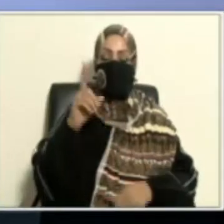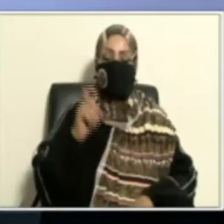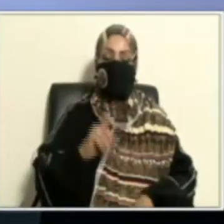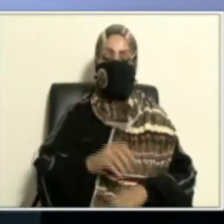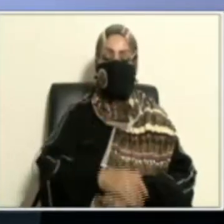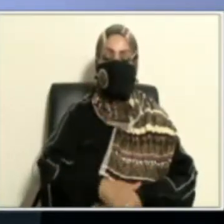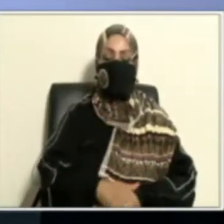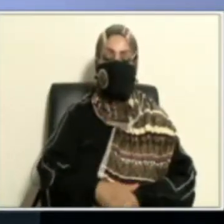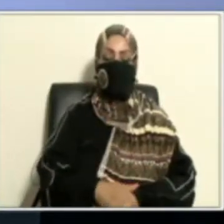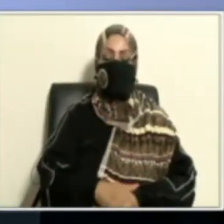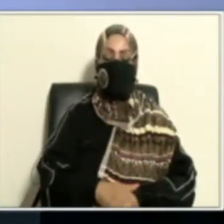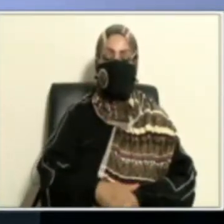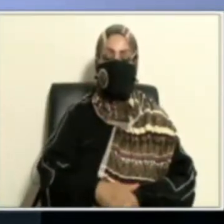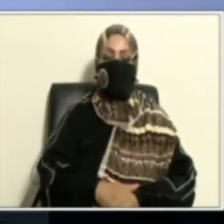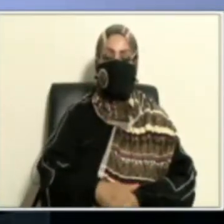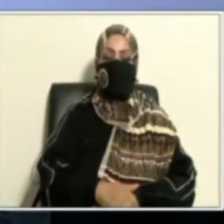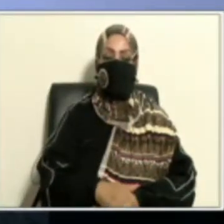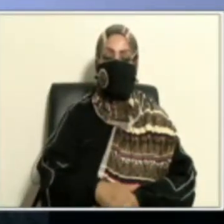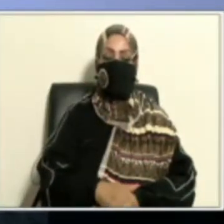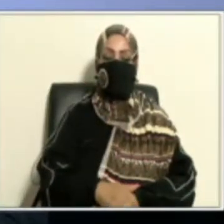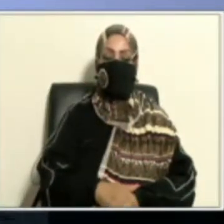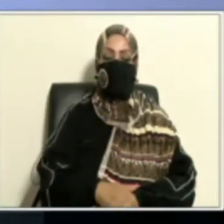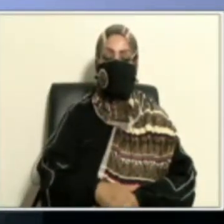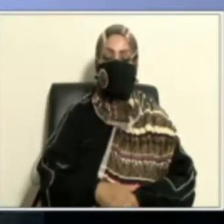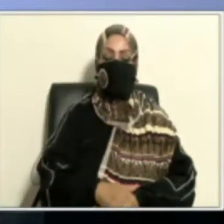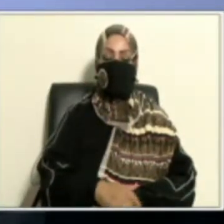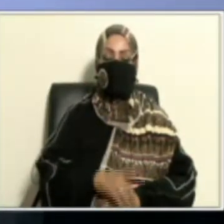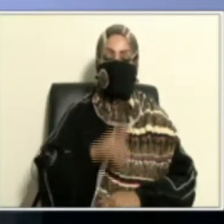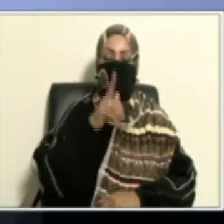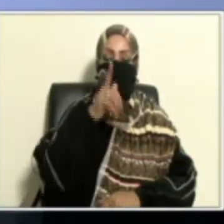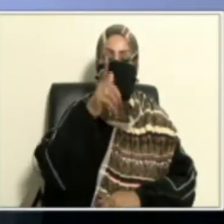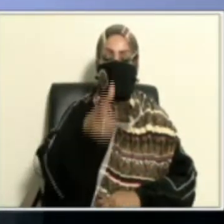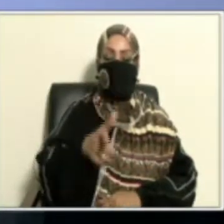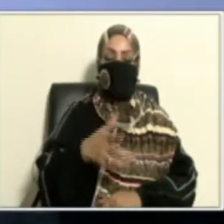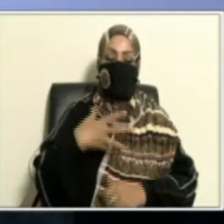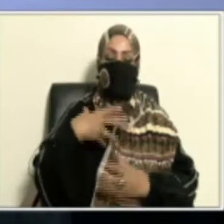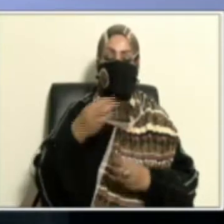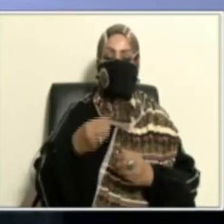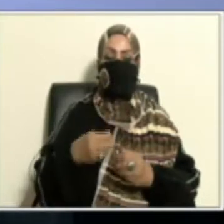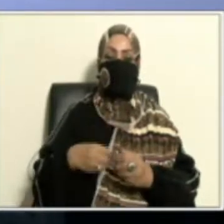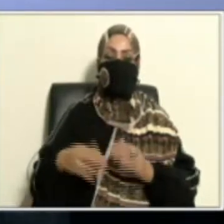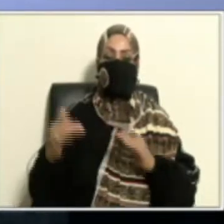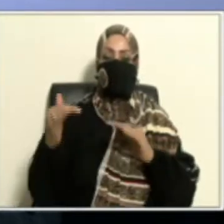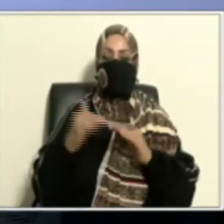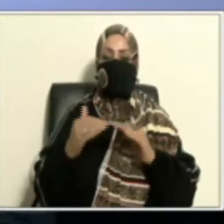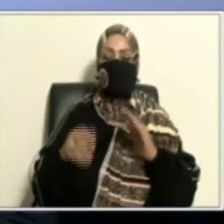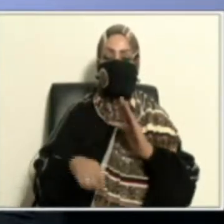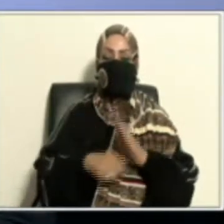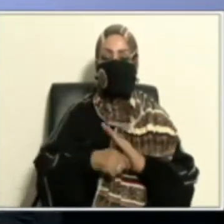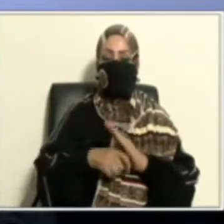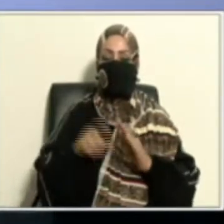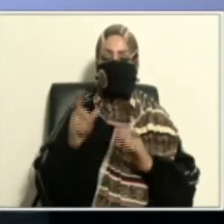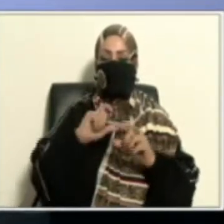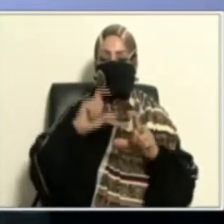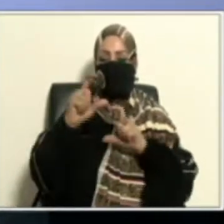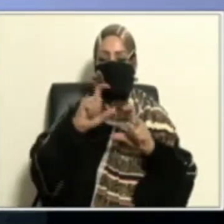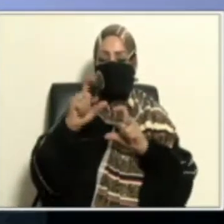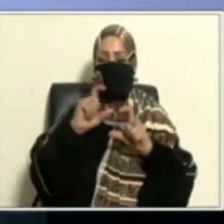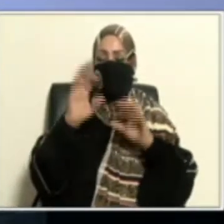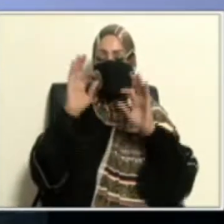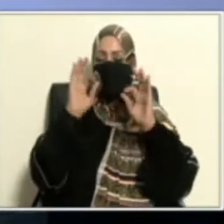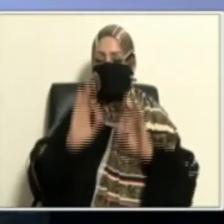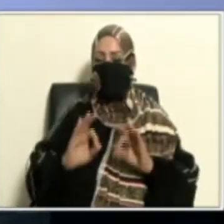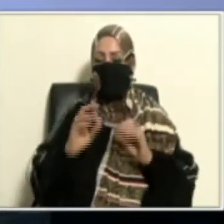جائزة في المصارف الليبية، وجود المراقب الشرعي أو اللجنة الشرعية هي اللي تتولى الإشراف على التفاصيل